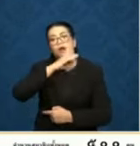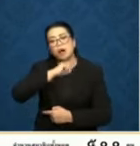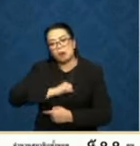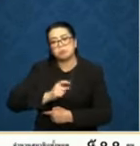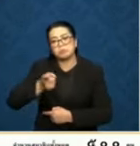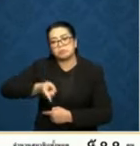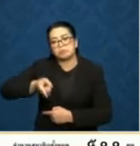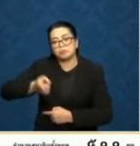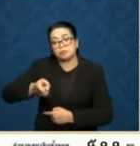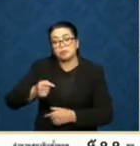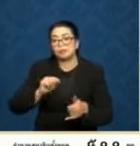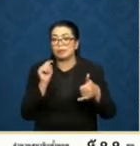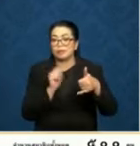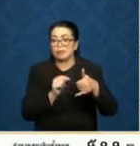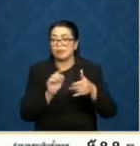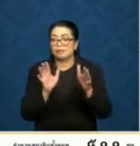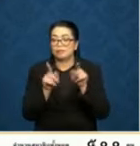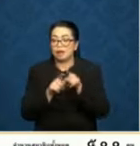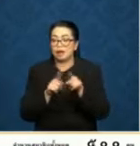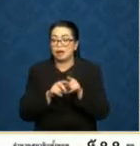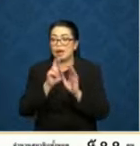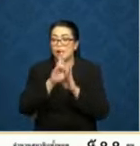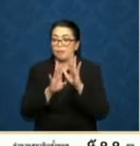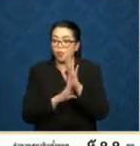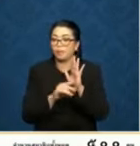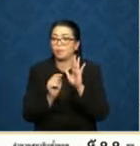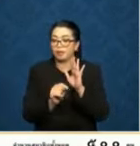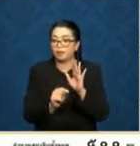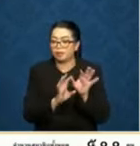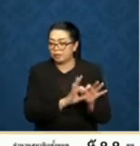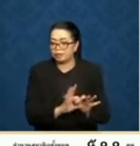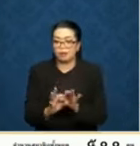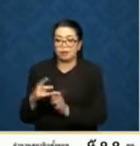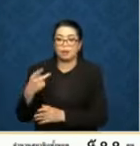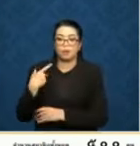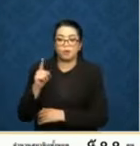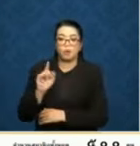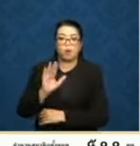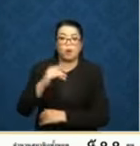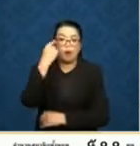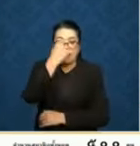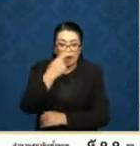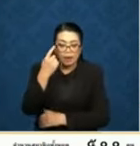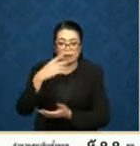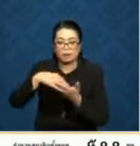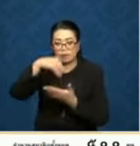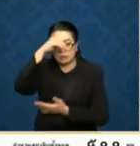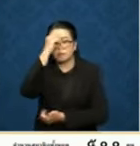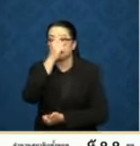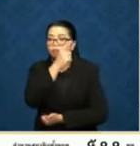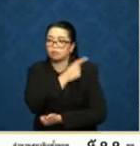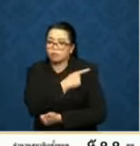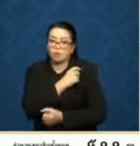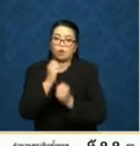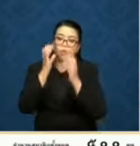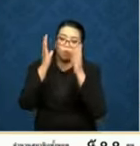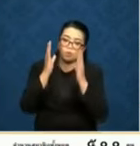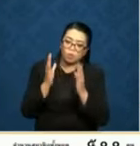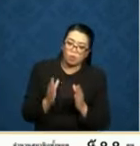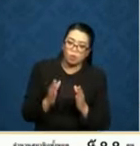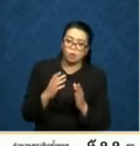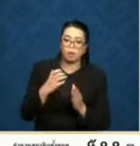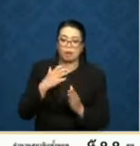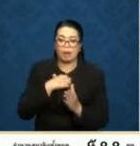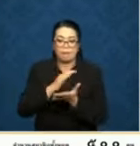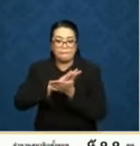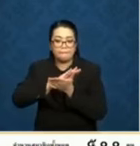ฟอมนี้ มัจะไม่ใช่เกิประโยชนกับเฉพาะนัomiastแต่มันจะเกิดประโชนไปถงนัศึกษาเกิดประโยชน์ไปถึงคุณครูที่